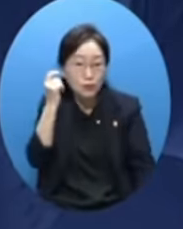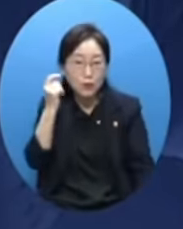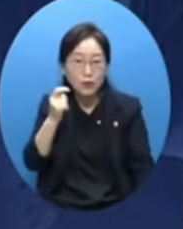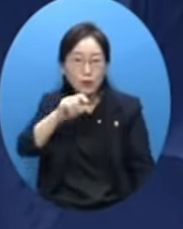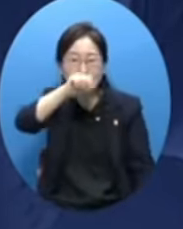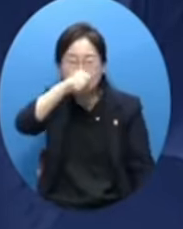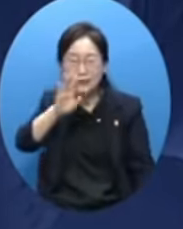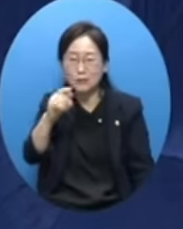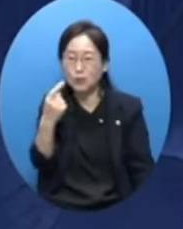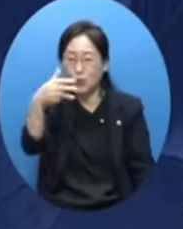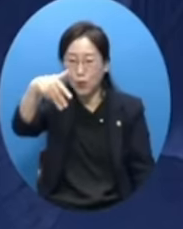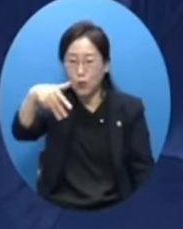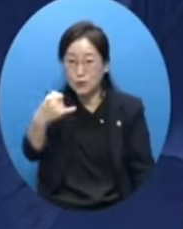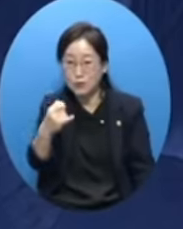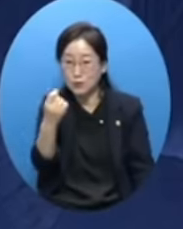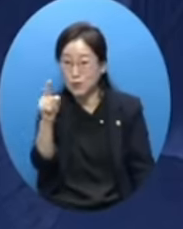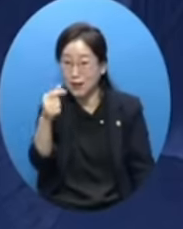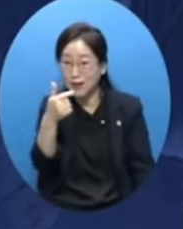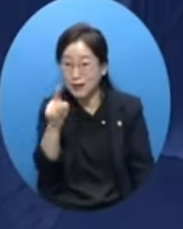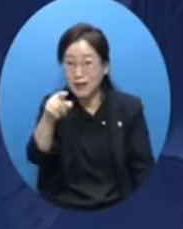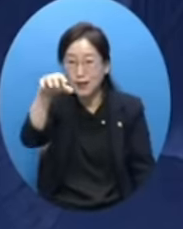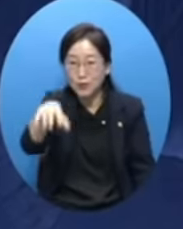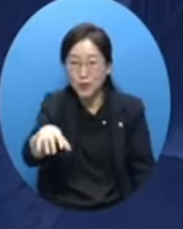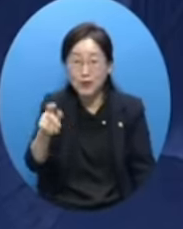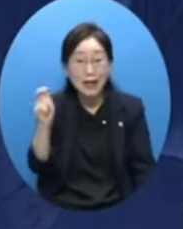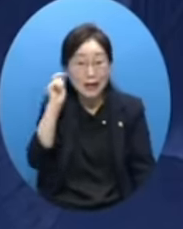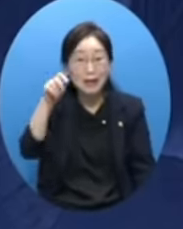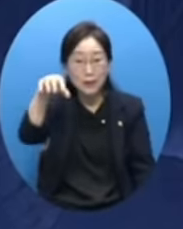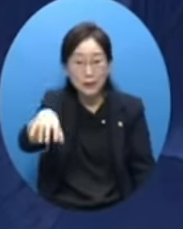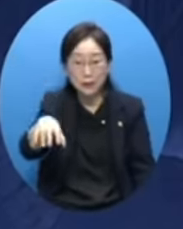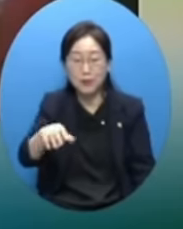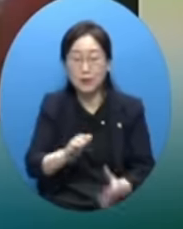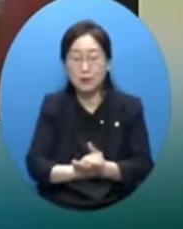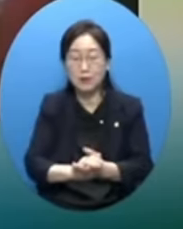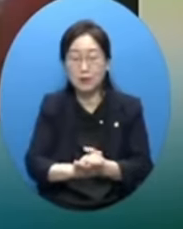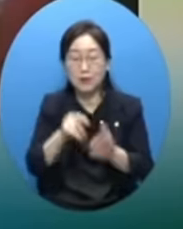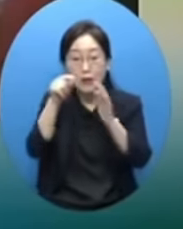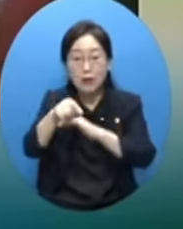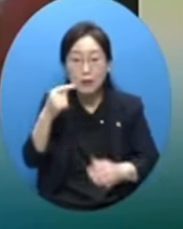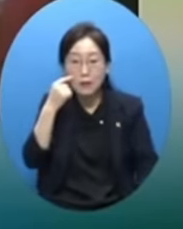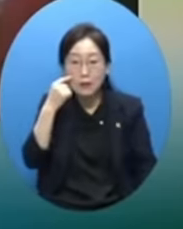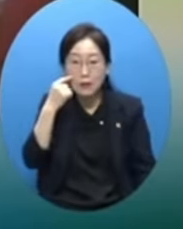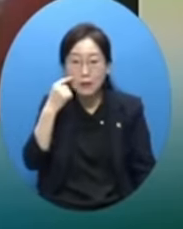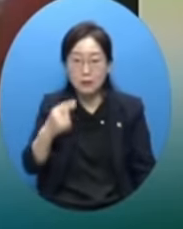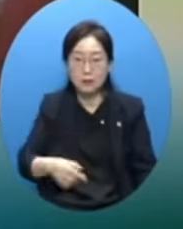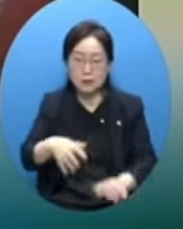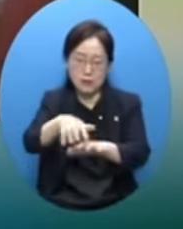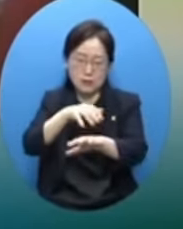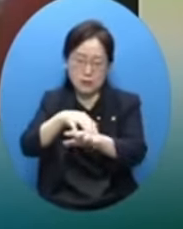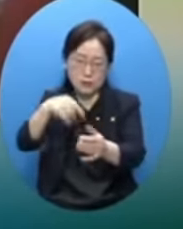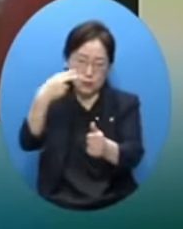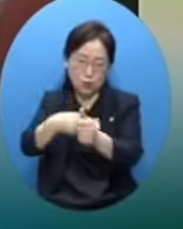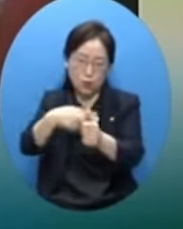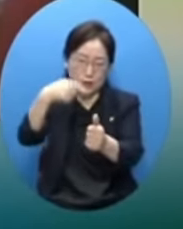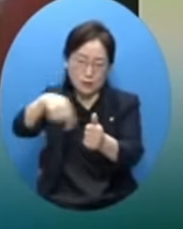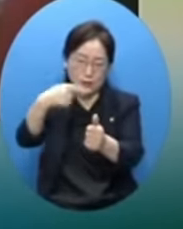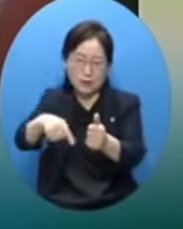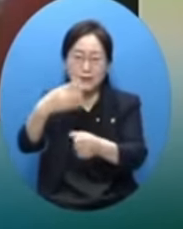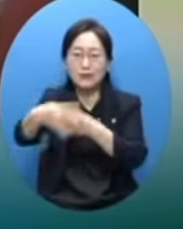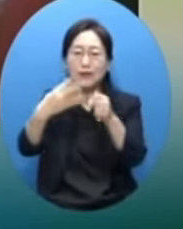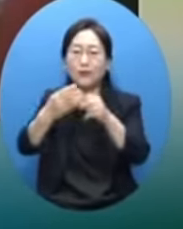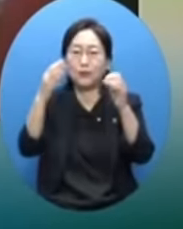보츠와나에 그곳에 구도프 직업학교가 세워졌는데 거기에 편물교사로 가서 4년 동안